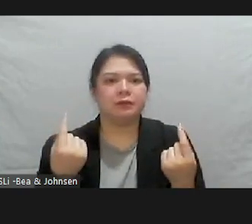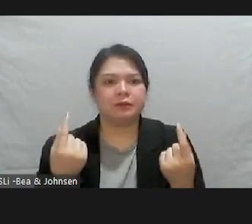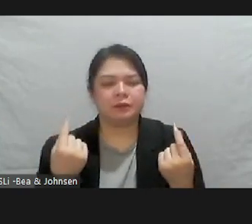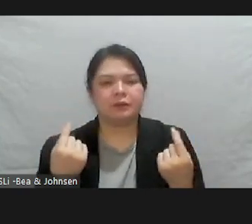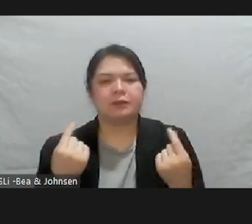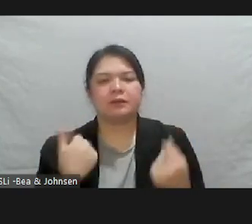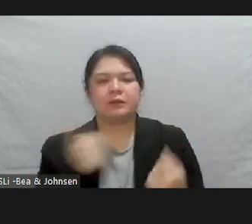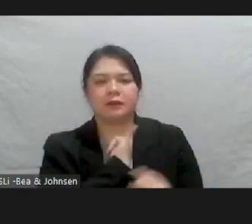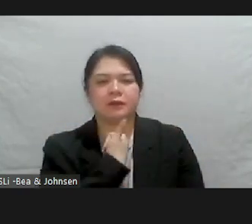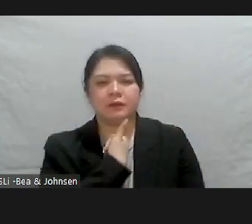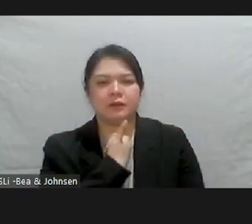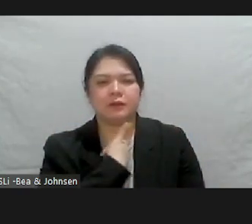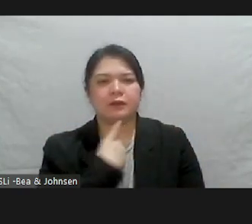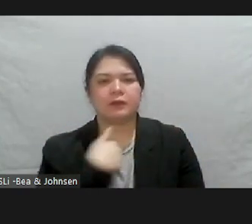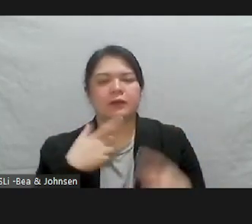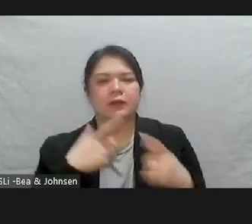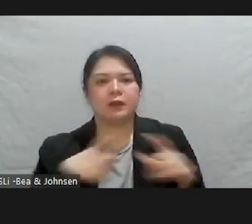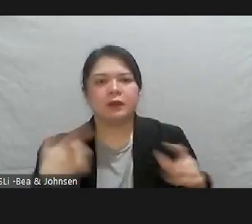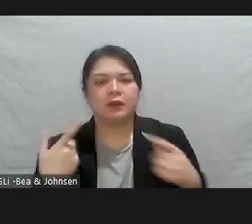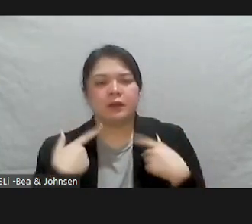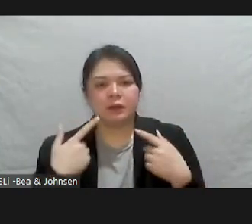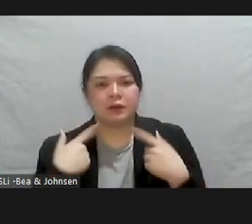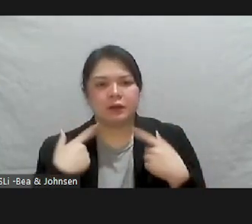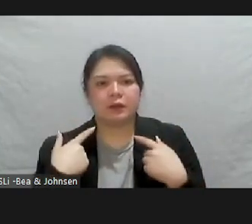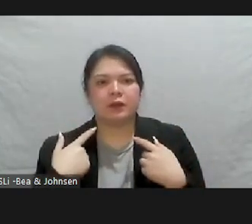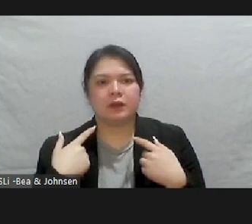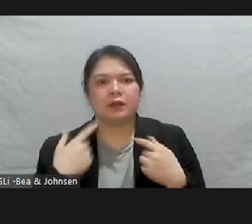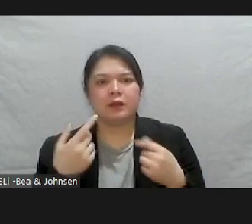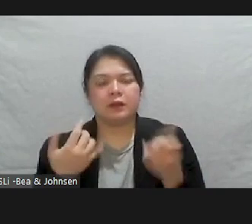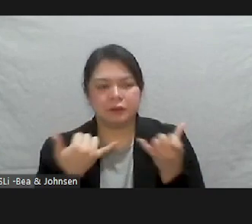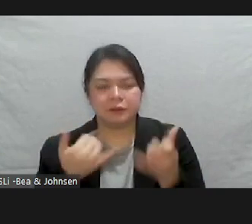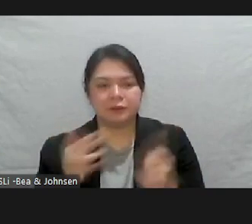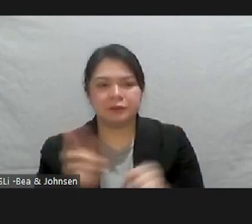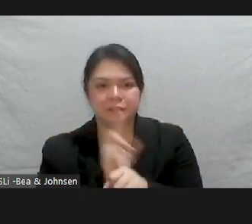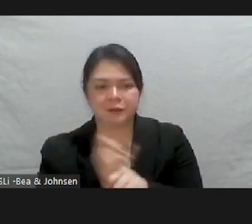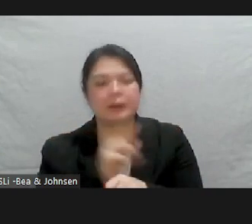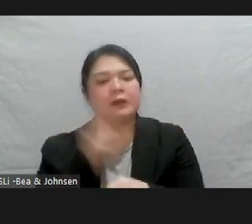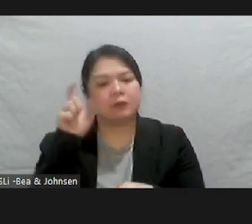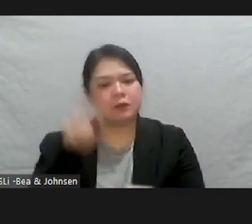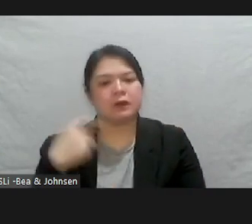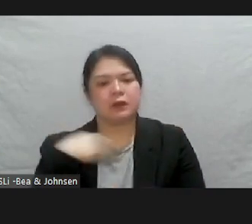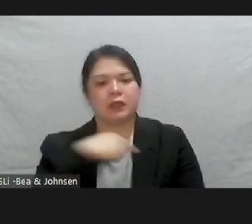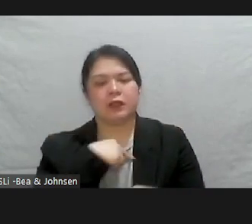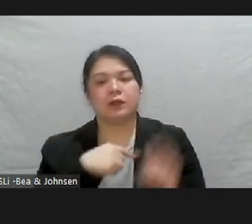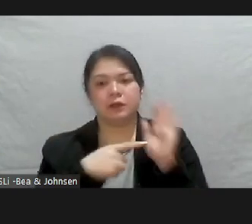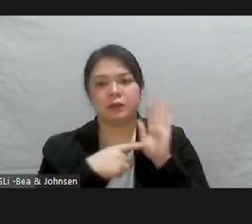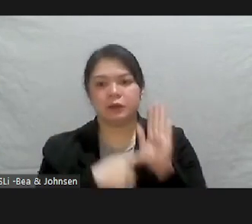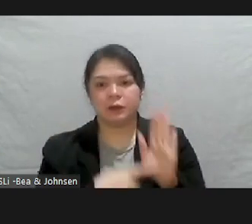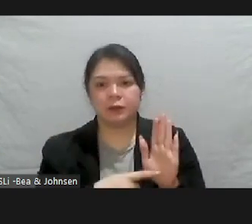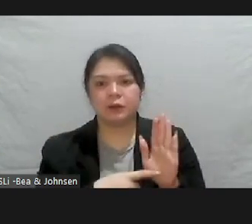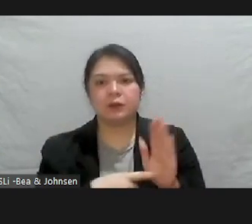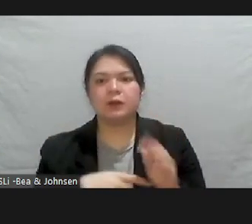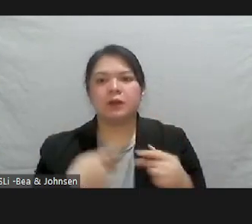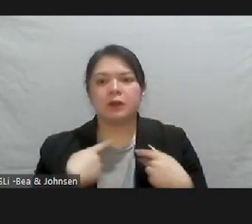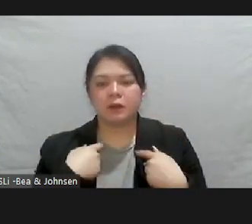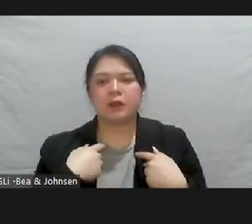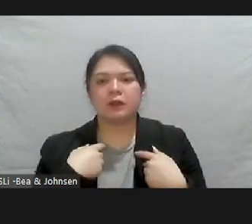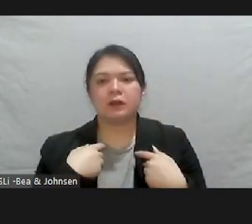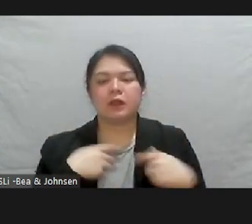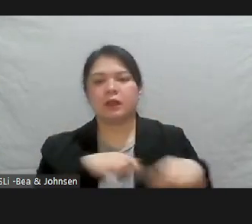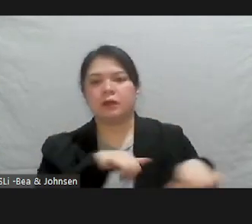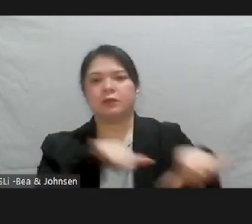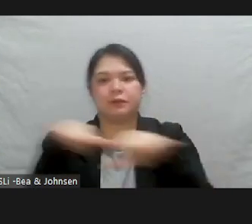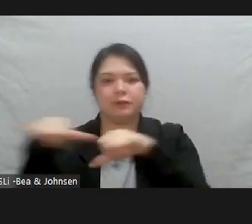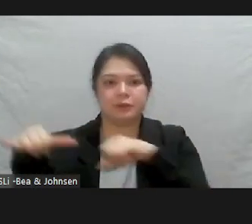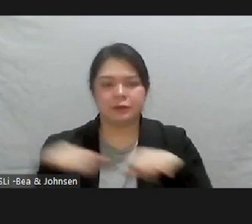sariling wika na sinasabi nga natin na dapat na simbolo ng ating lahi. Marami